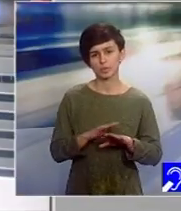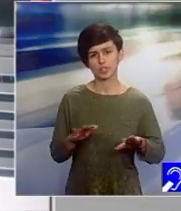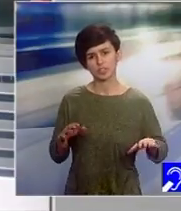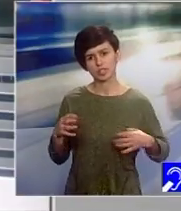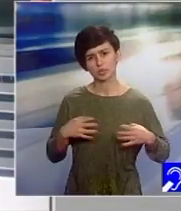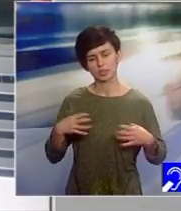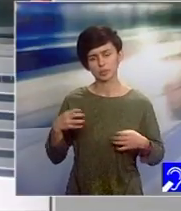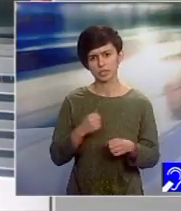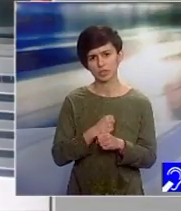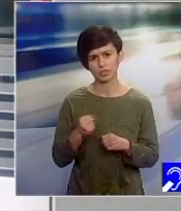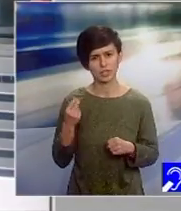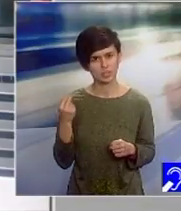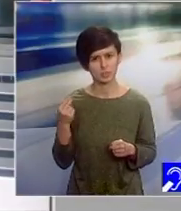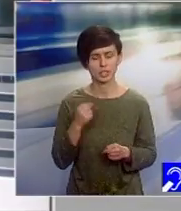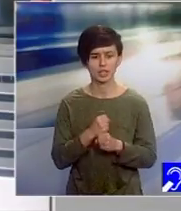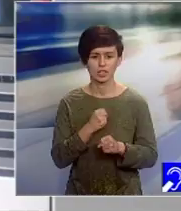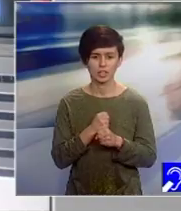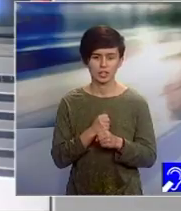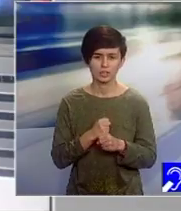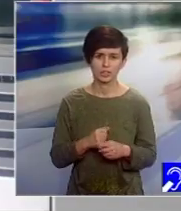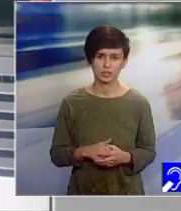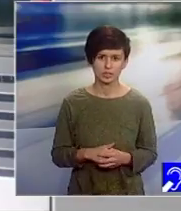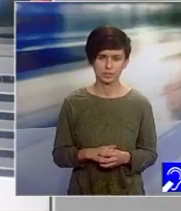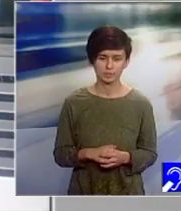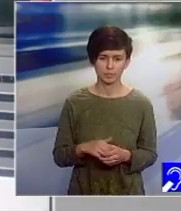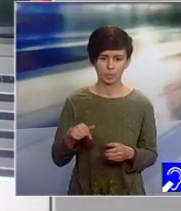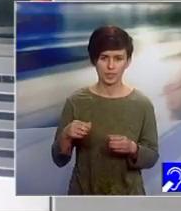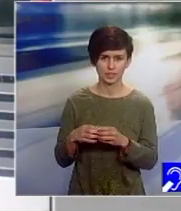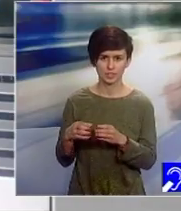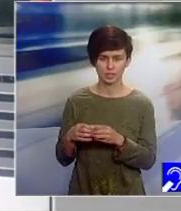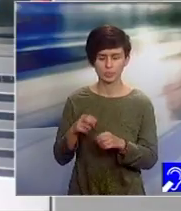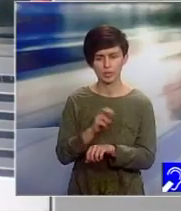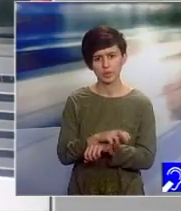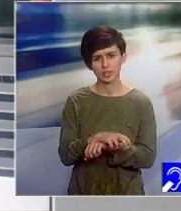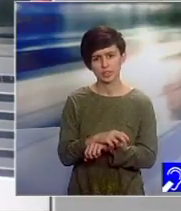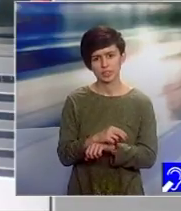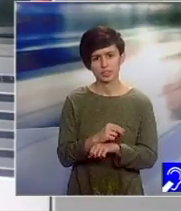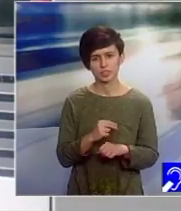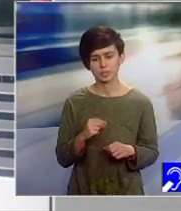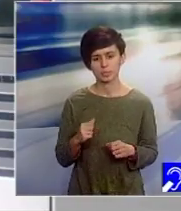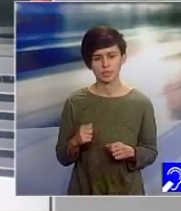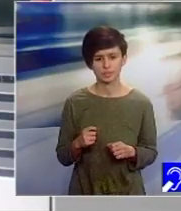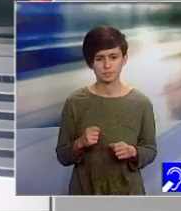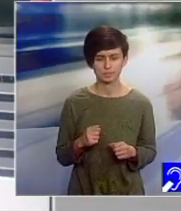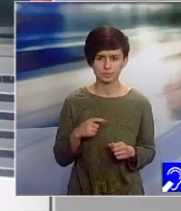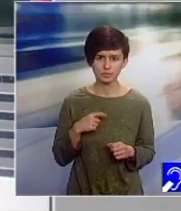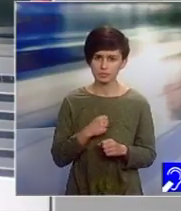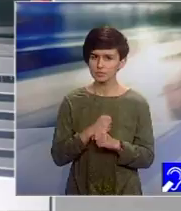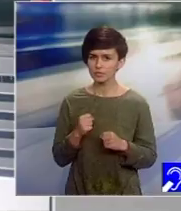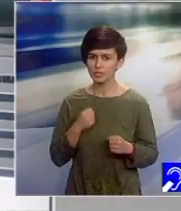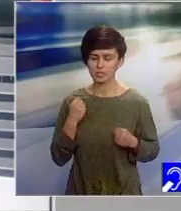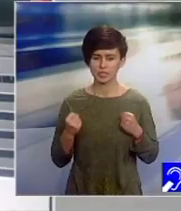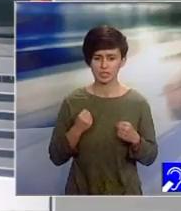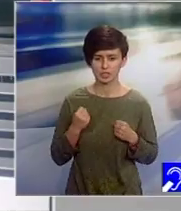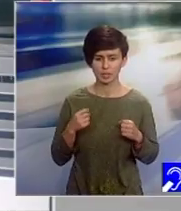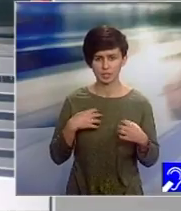bine realizat și orchestra participă la jocul actoricesc, adică e foarte dinamic spectacolul și distribuția